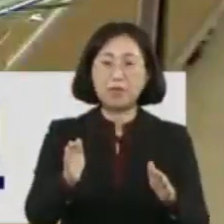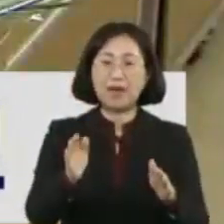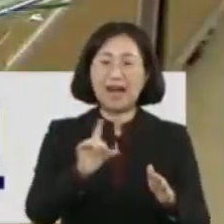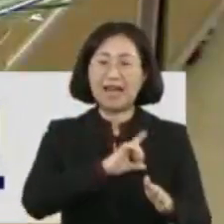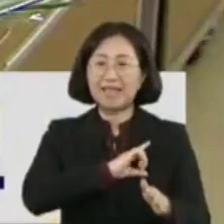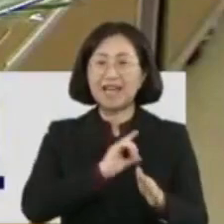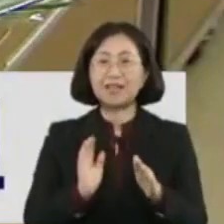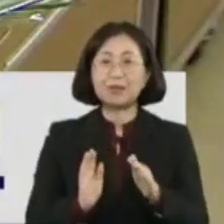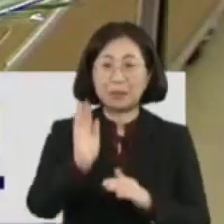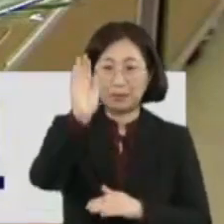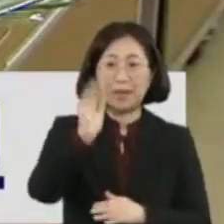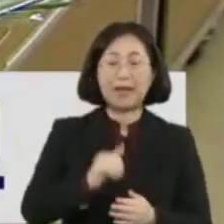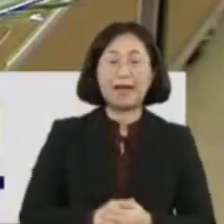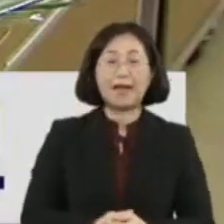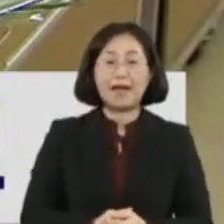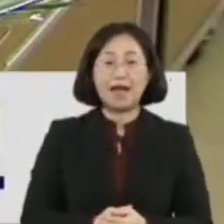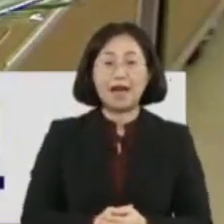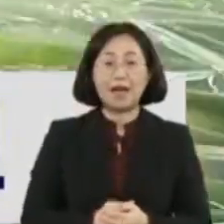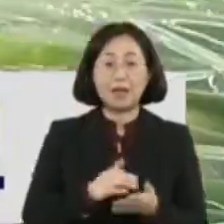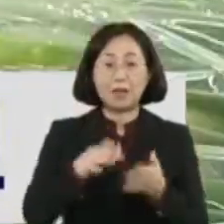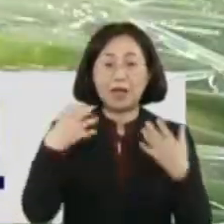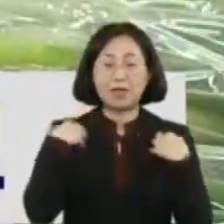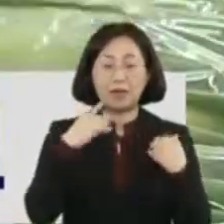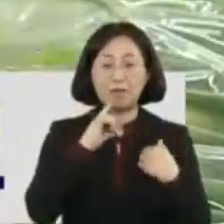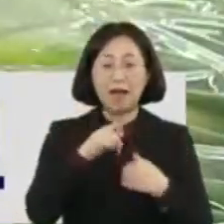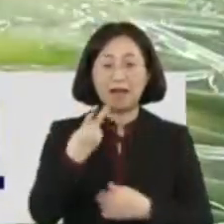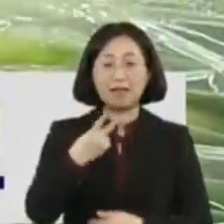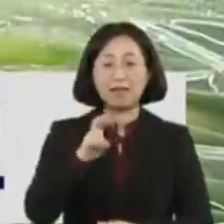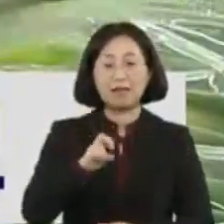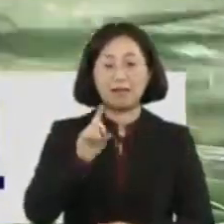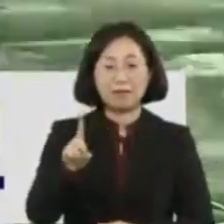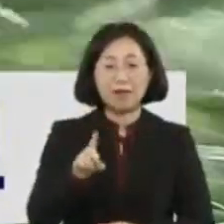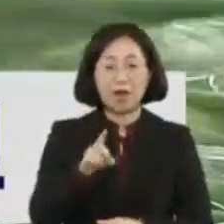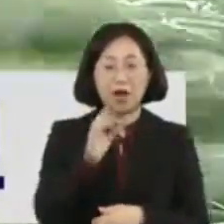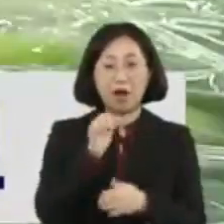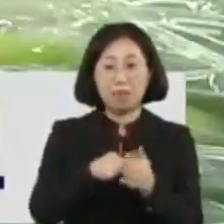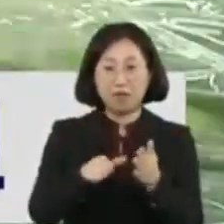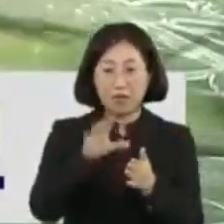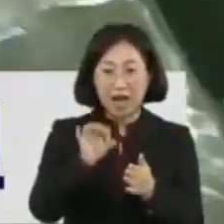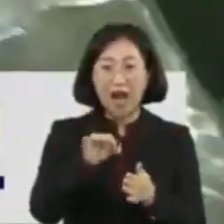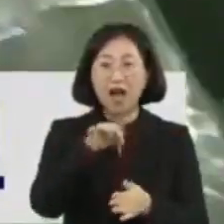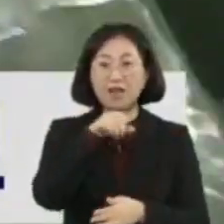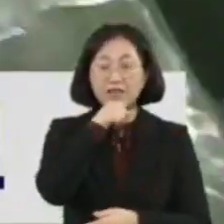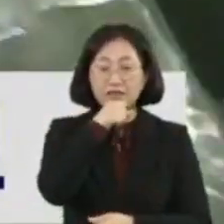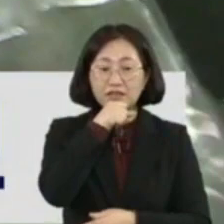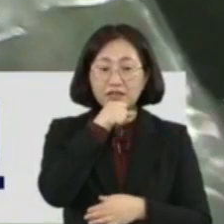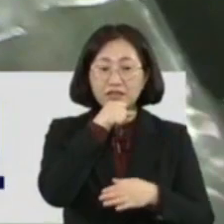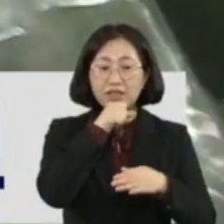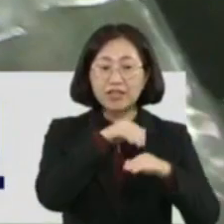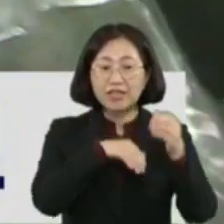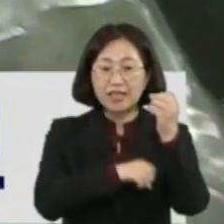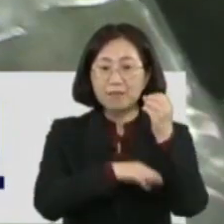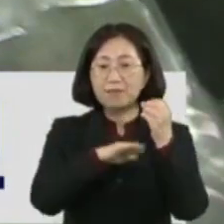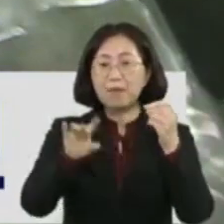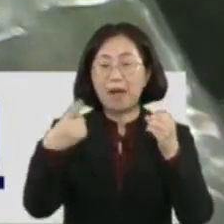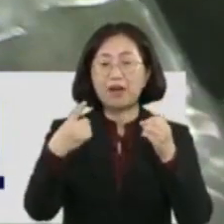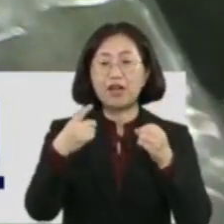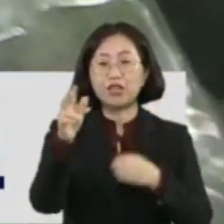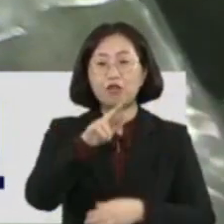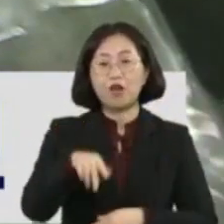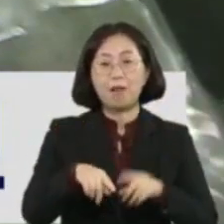높은 상승률을 기록했습니다. 통계청에 따르면 2021년 소비자 물가 지수는 100을 기준으로 전국